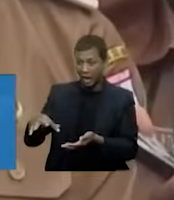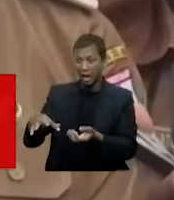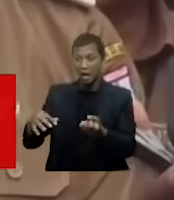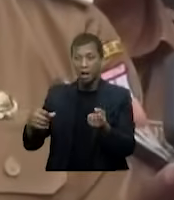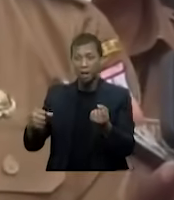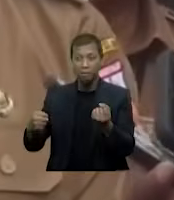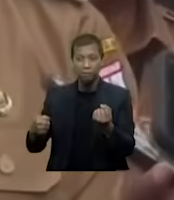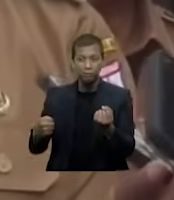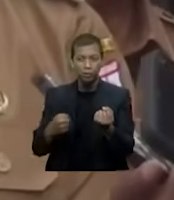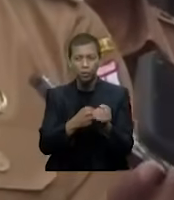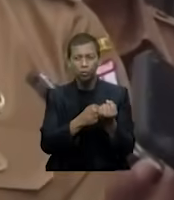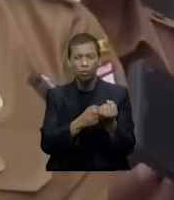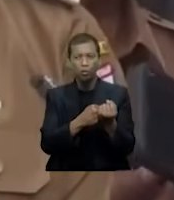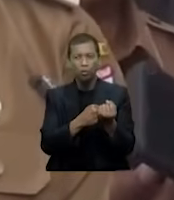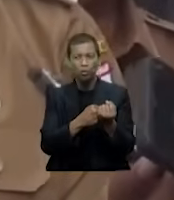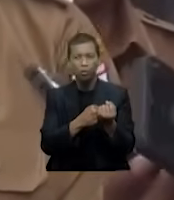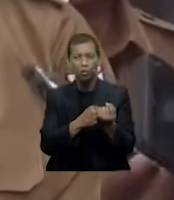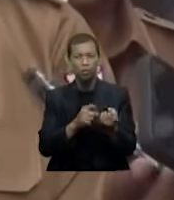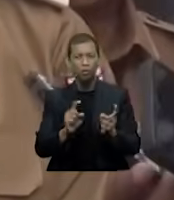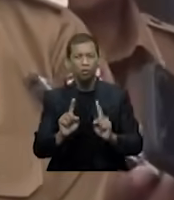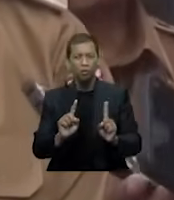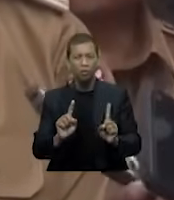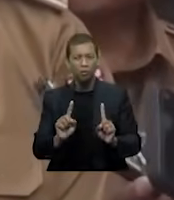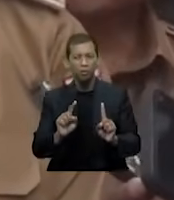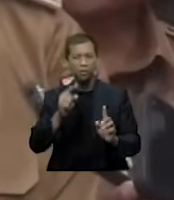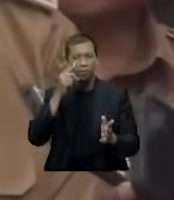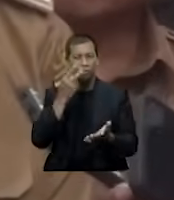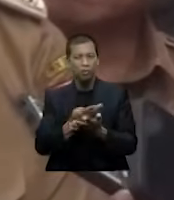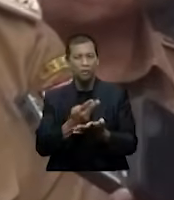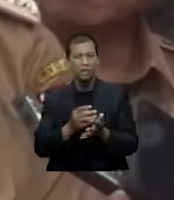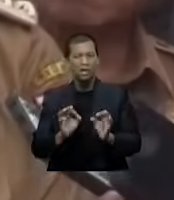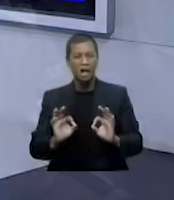telah dinyatakan tidak terbukti. Ini yang penting bagi pemerintah ini.